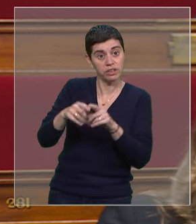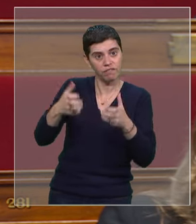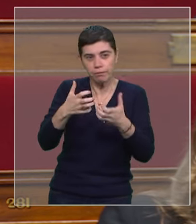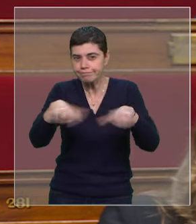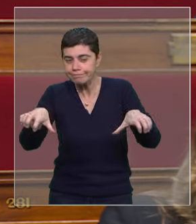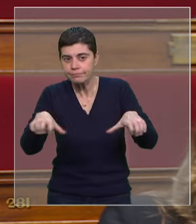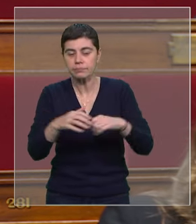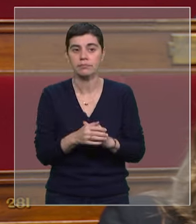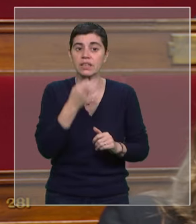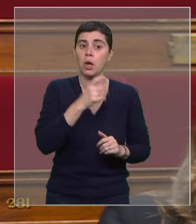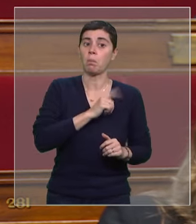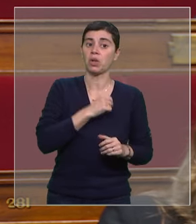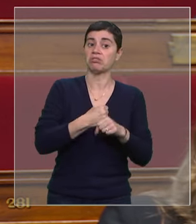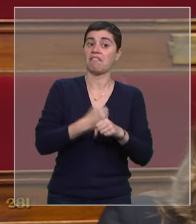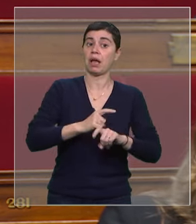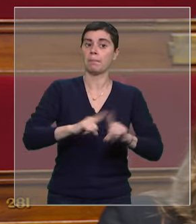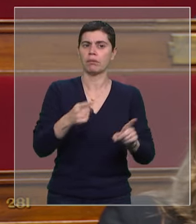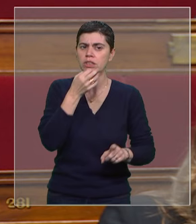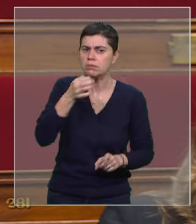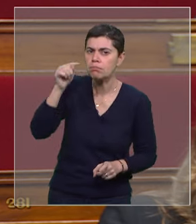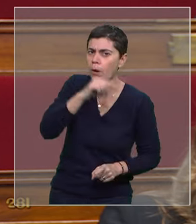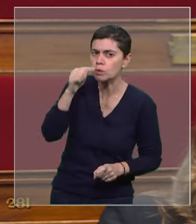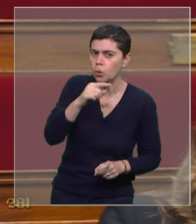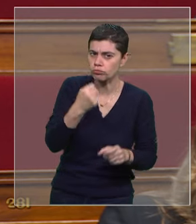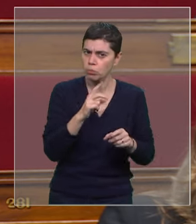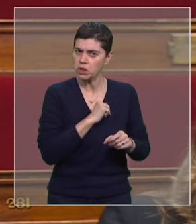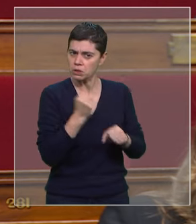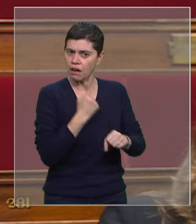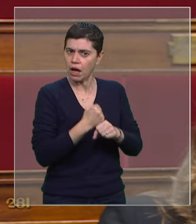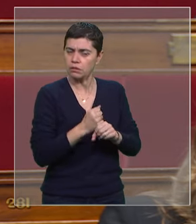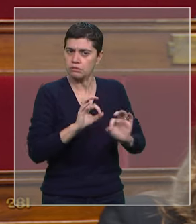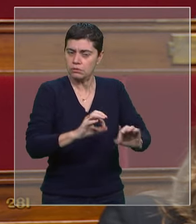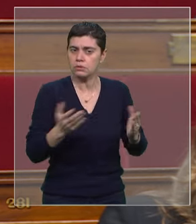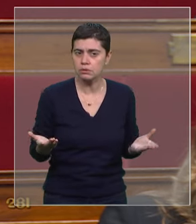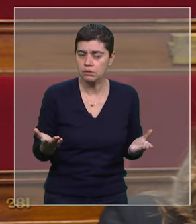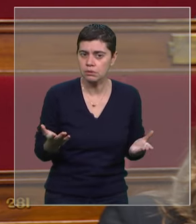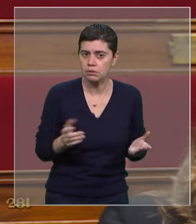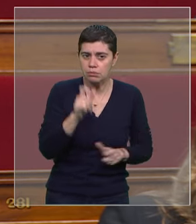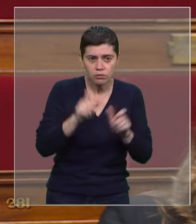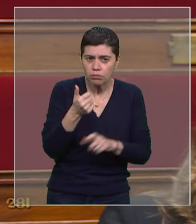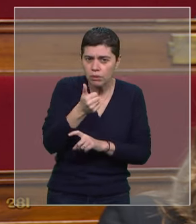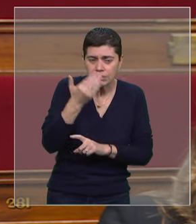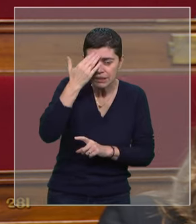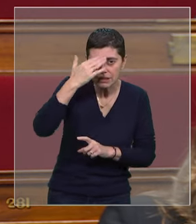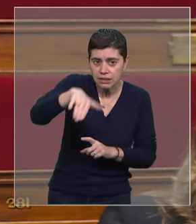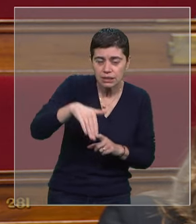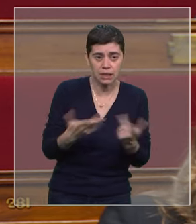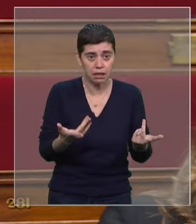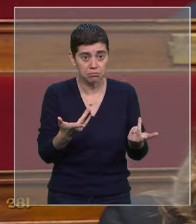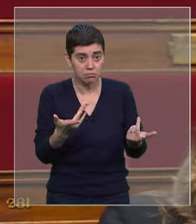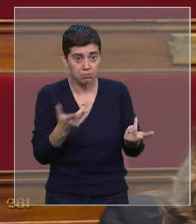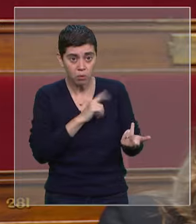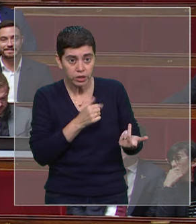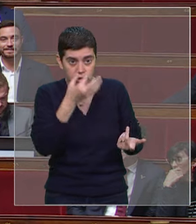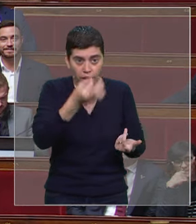que la police n'a pas fait son job, je réponds mensonge. À aucun moment, les détracteurs le savent, il n'y a eu de raté de service